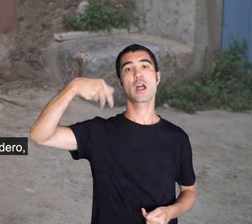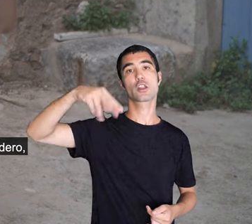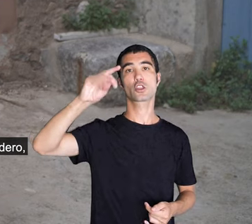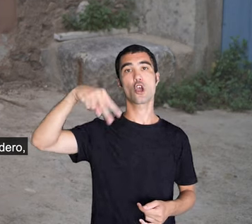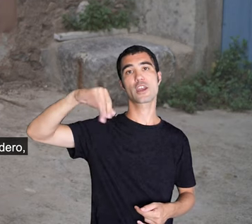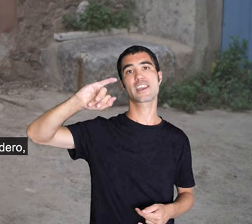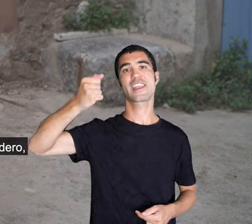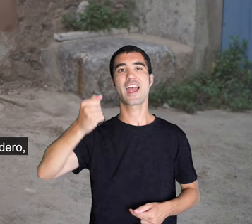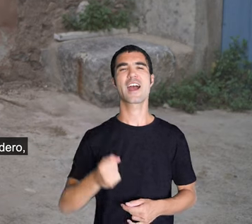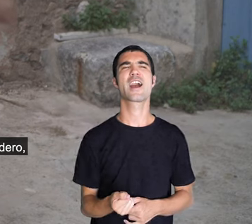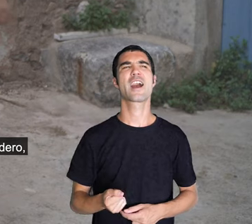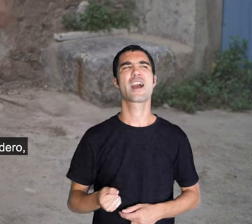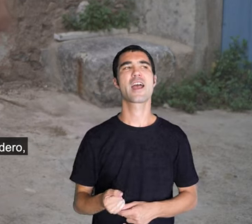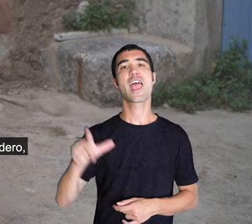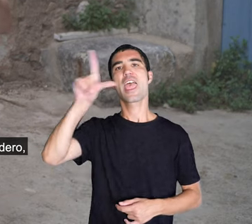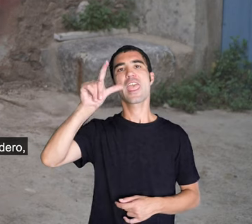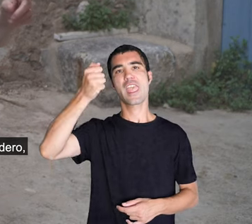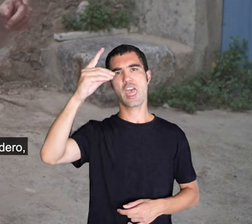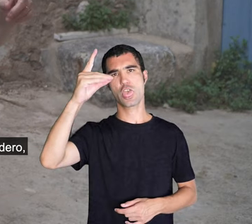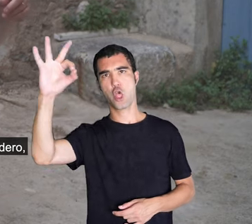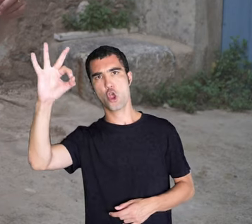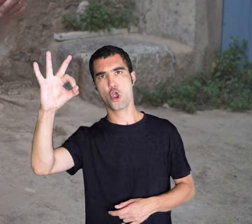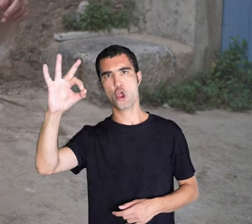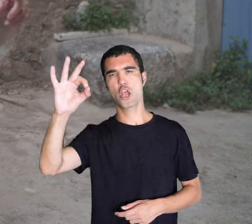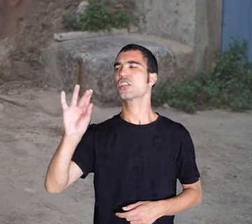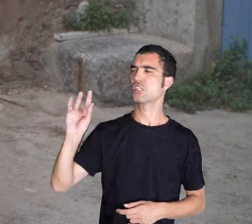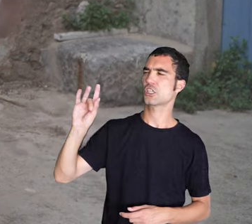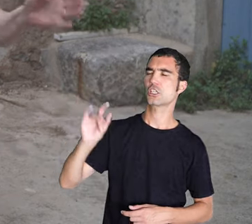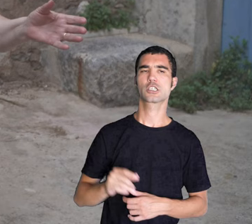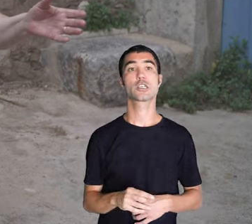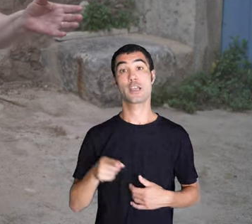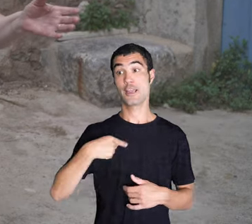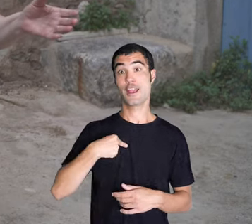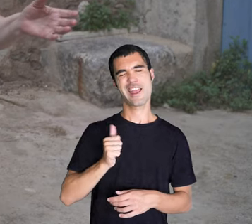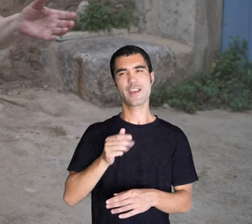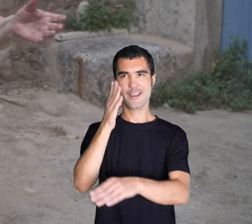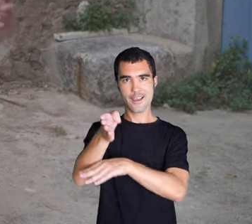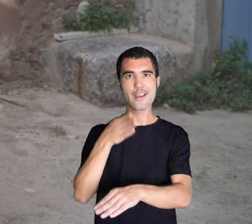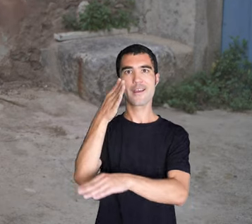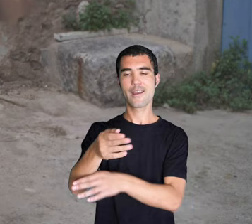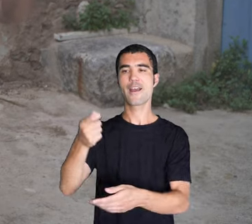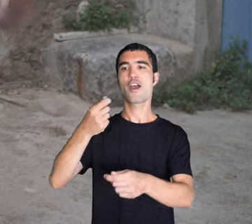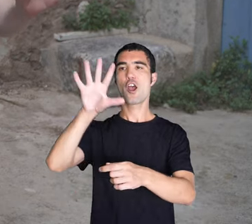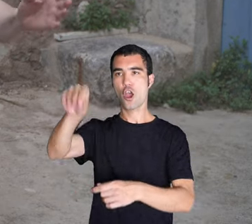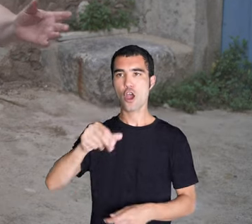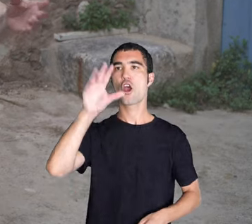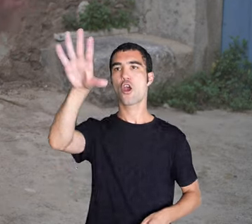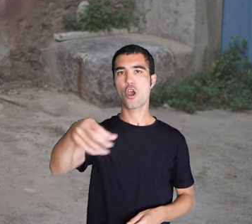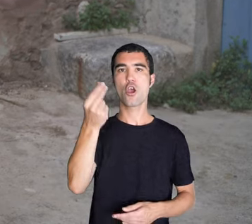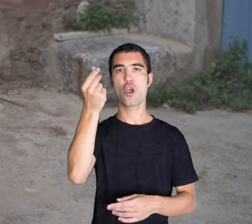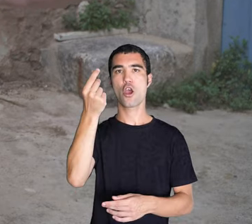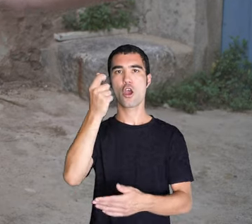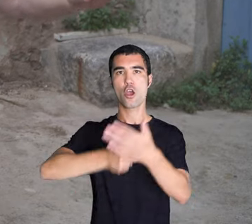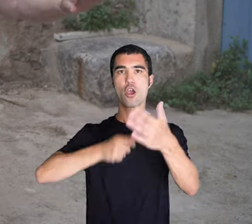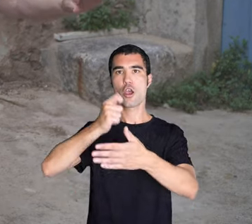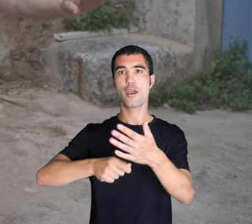Lledó, i anàvem a comprar aquesta casa, mos donaven tot el que i podien anar